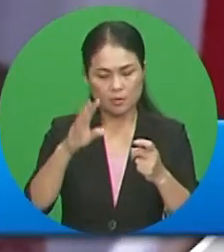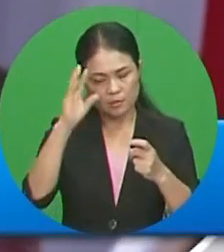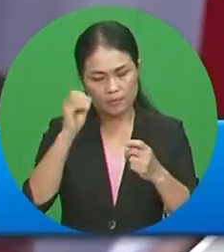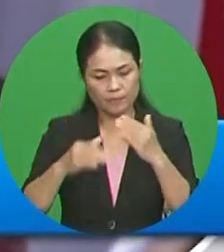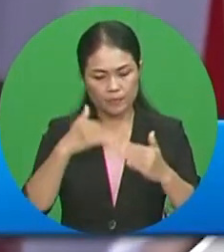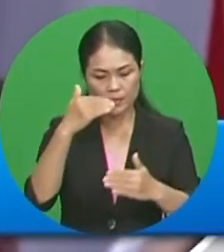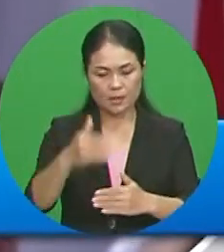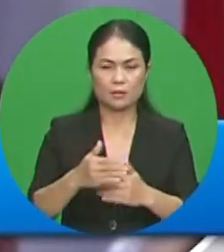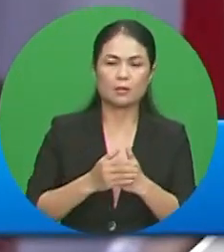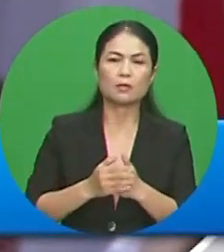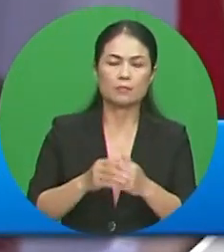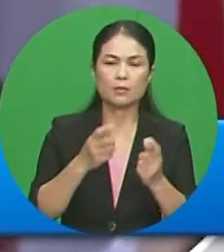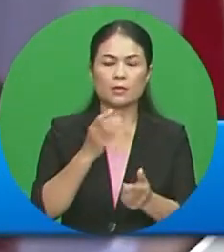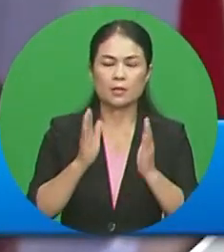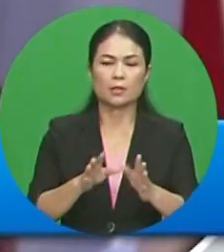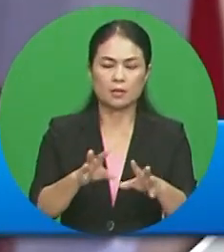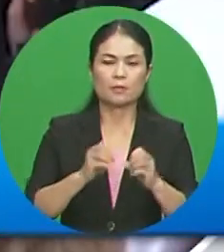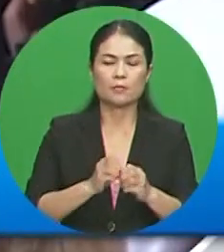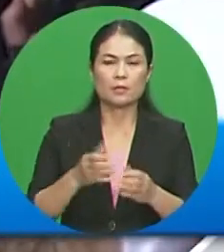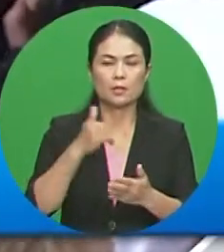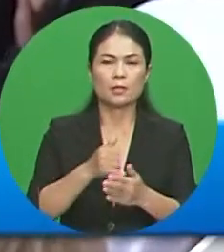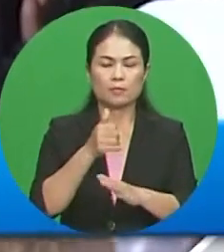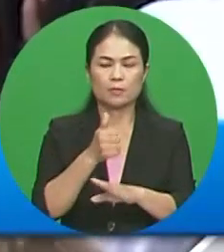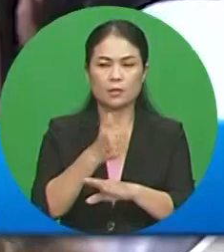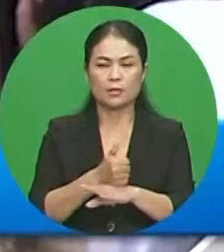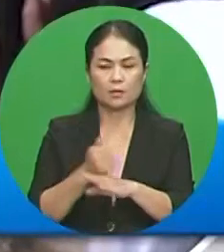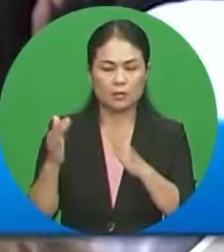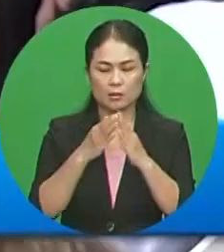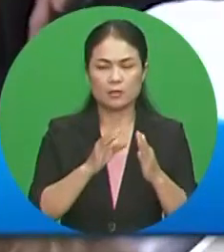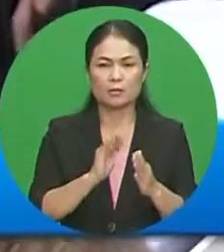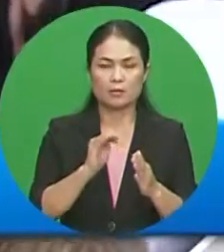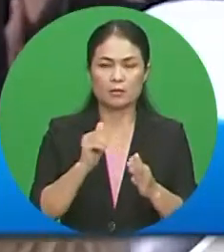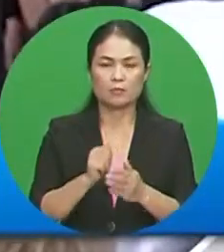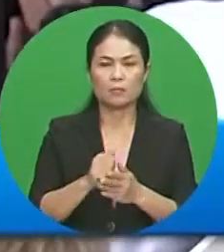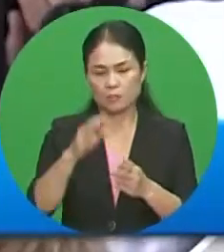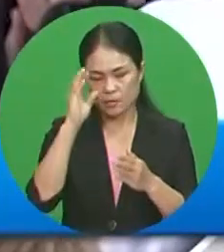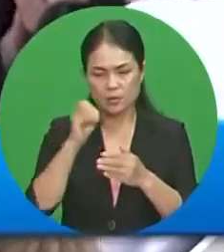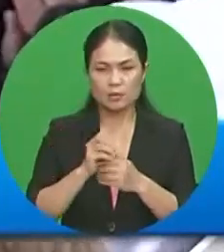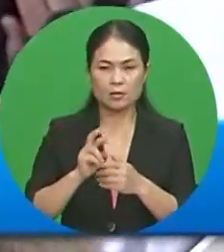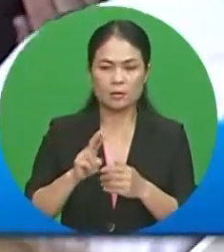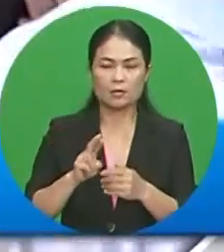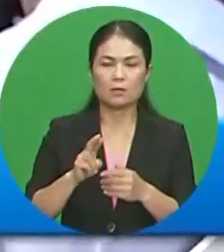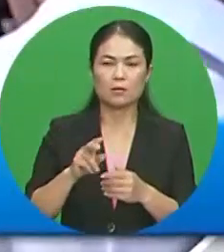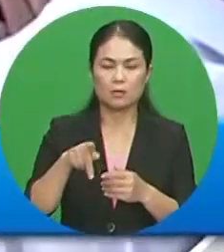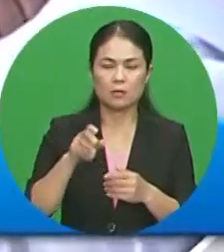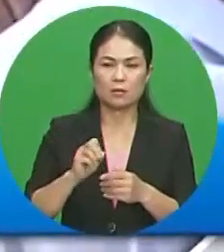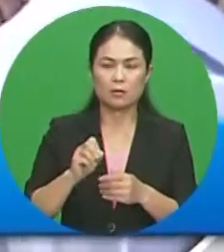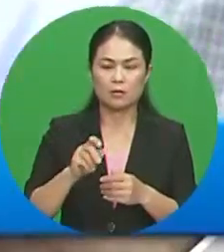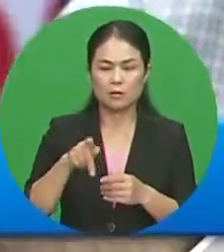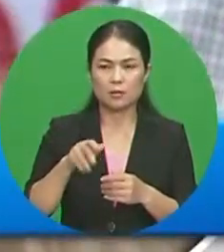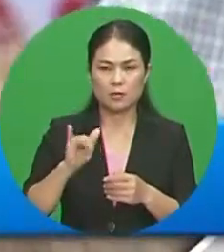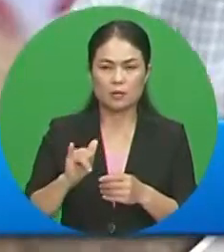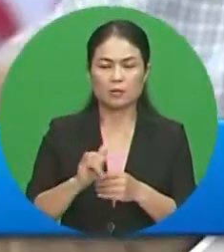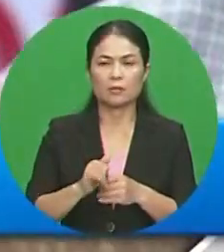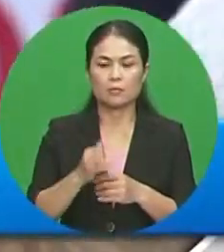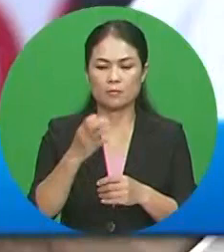ឈានមុខគេសម្រាប់អ្នកដែលនឹងទទួលបានតំណែងជាអភិបាលក្រុងវ៉ាសោគឺលោក Rafael Draskowski ក្នុងសម្